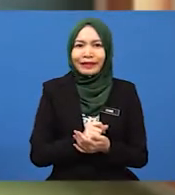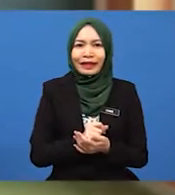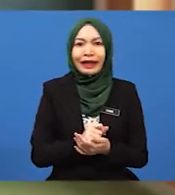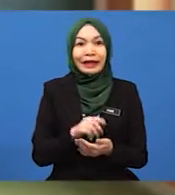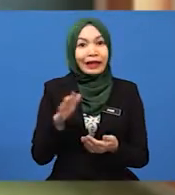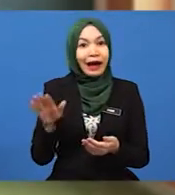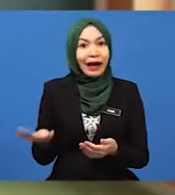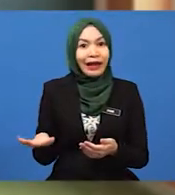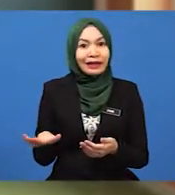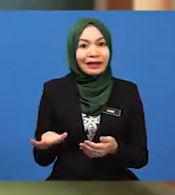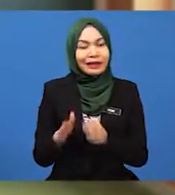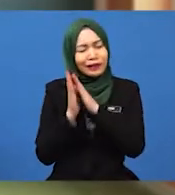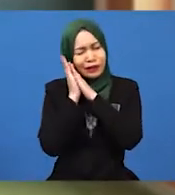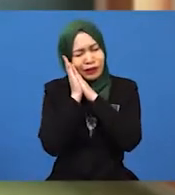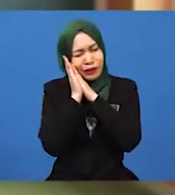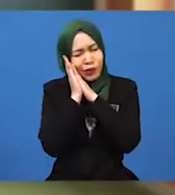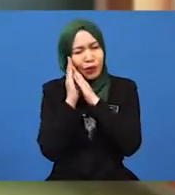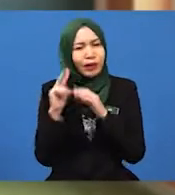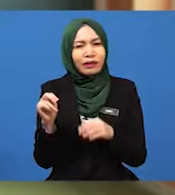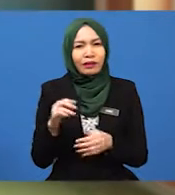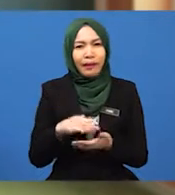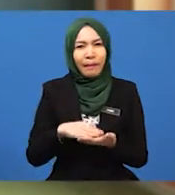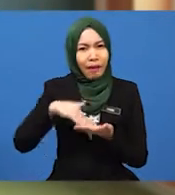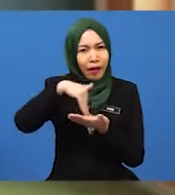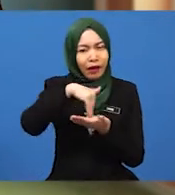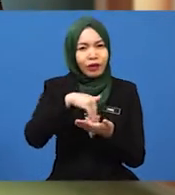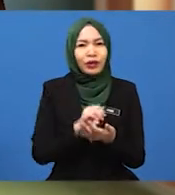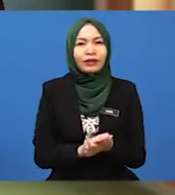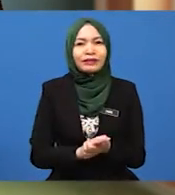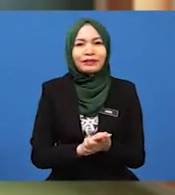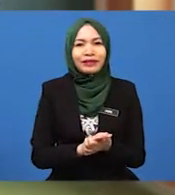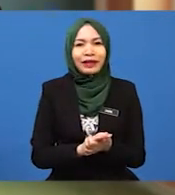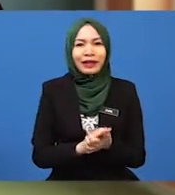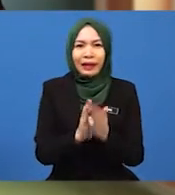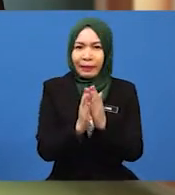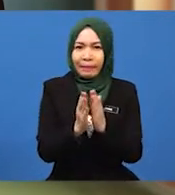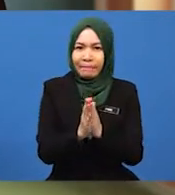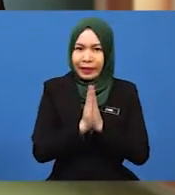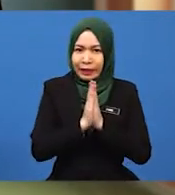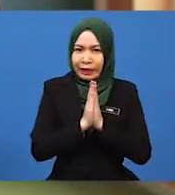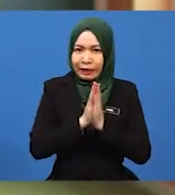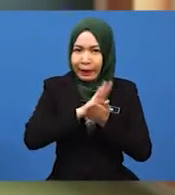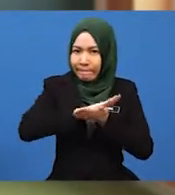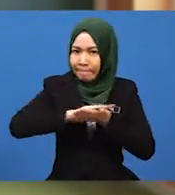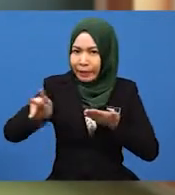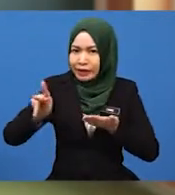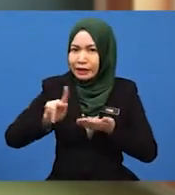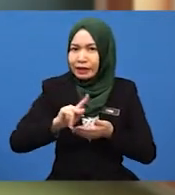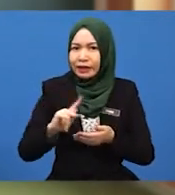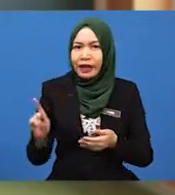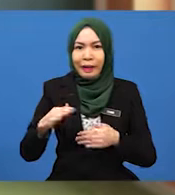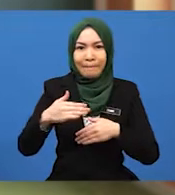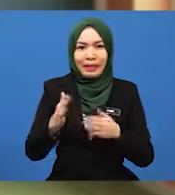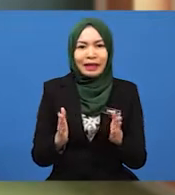sedang tidur terjaga. Minta kamu kemas bilik ini. Minta kamu kemas bilik